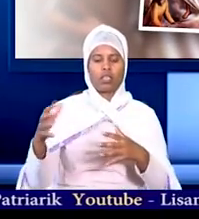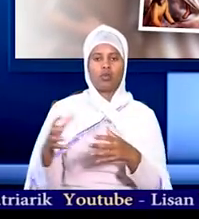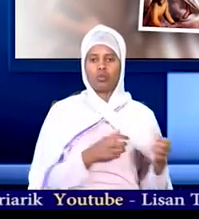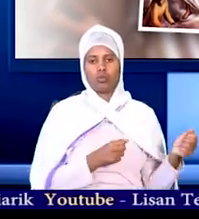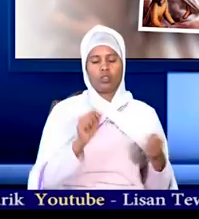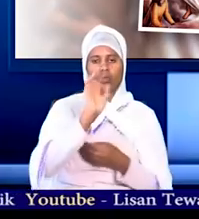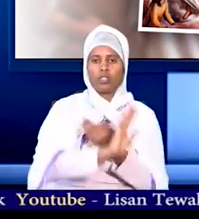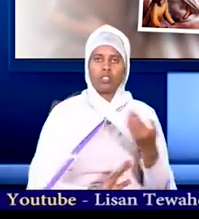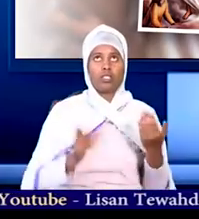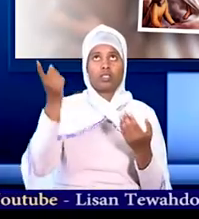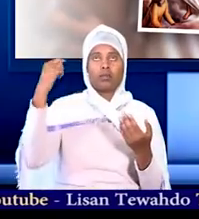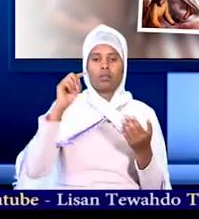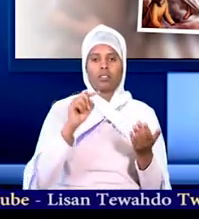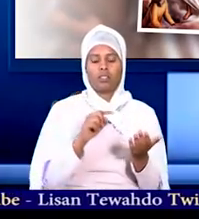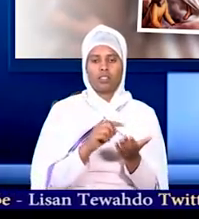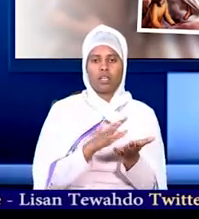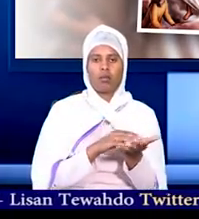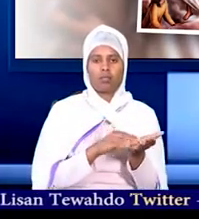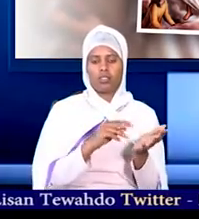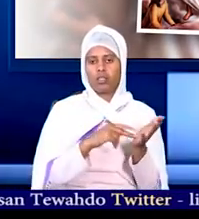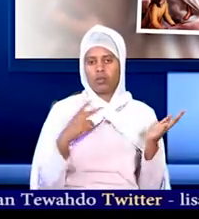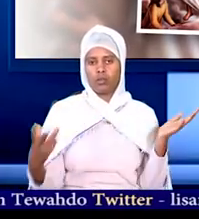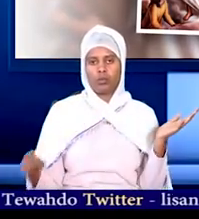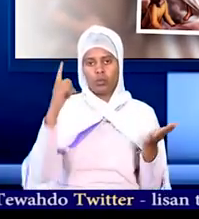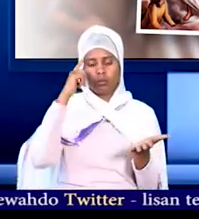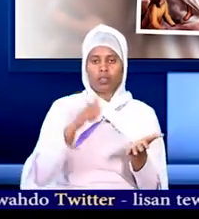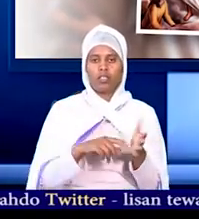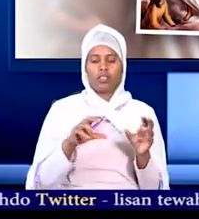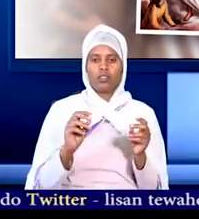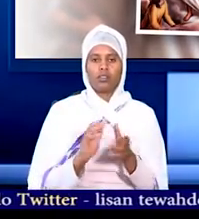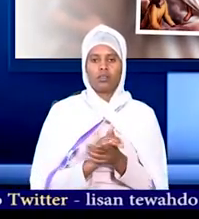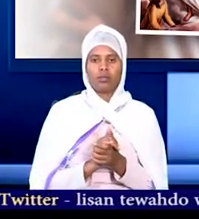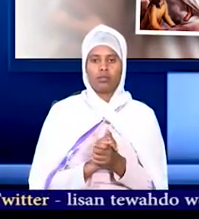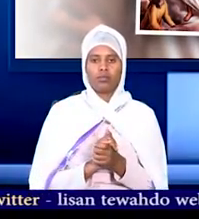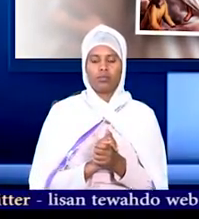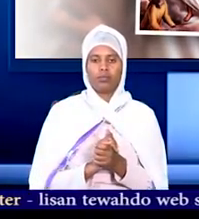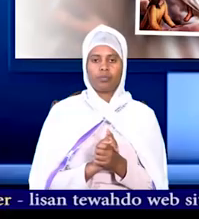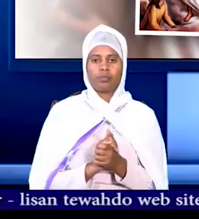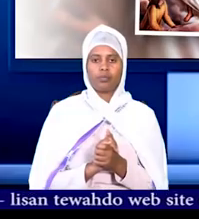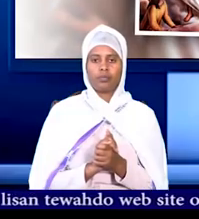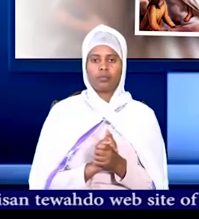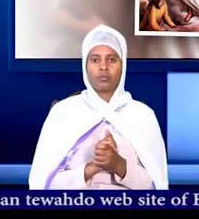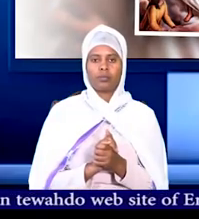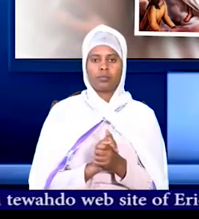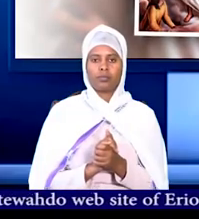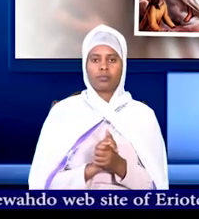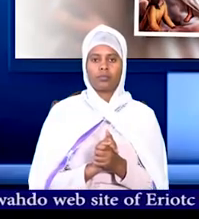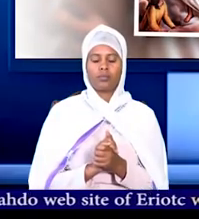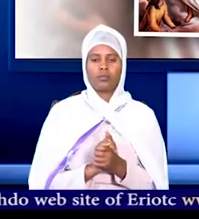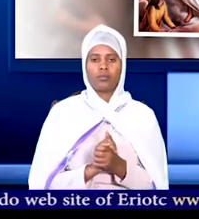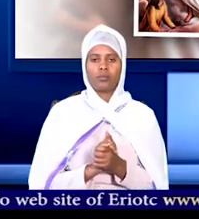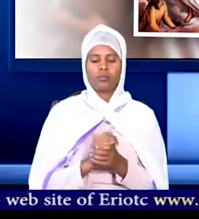ካብ ዝለበሳ ግርማን ቀንጢጡ ካብኡ የድሕነና ናብ ምድረ ፍዳ ናብ ምድረ ቅዱስ